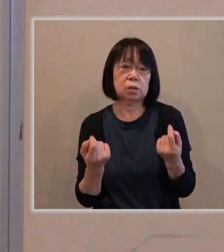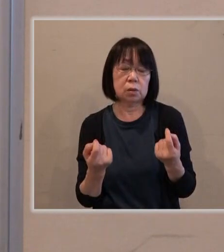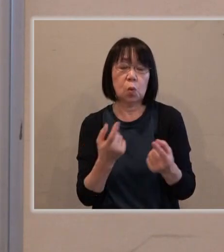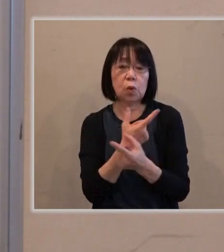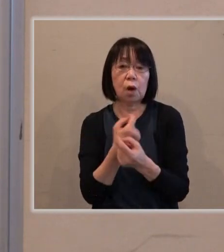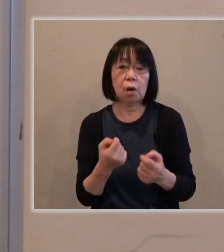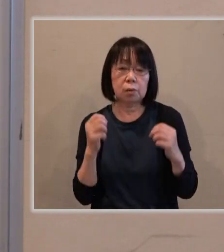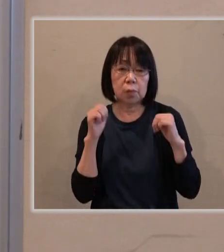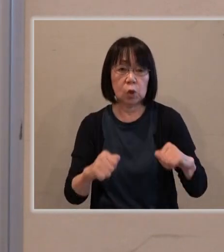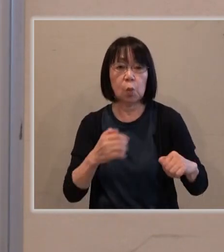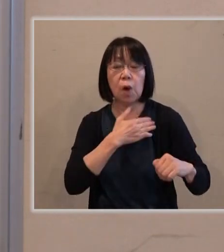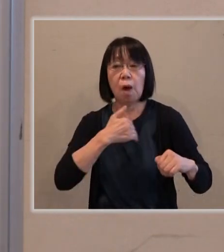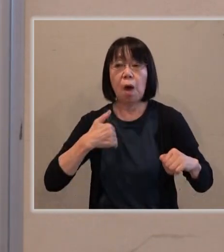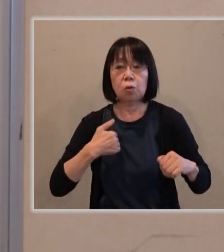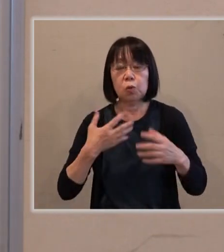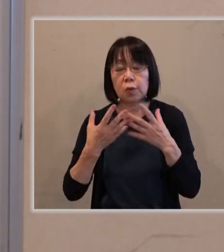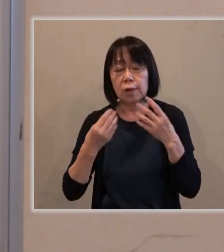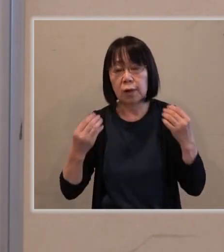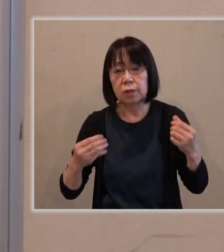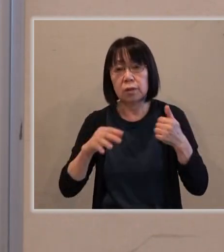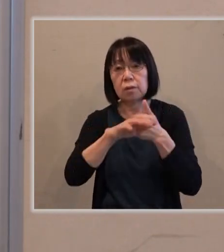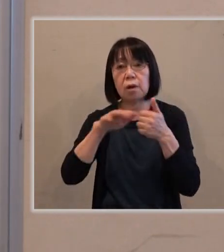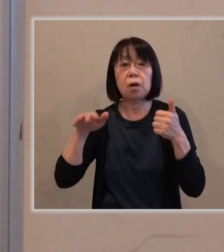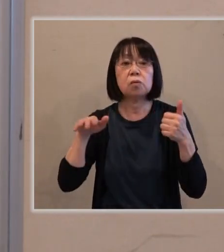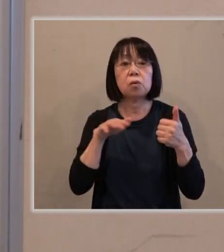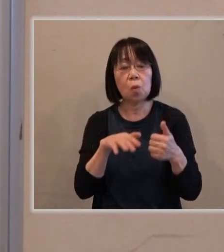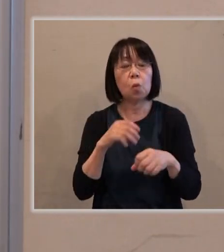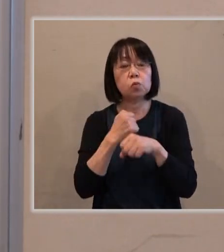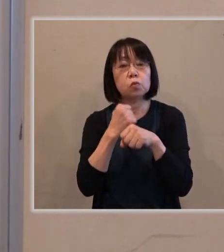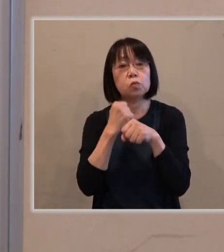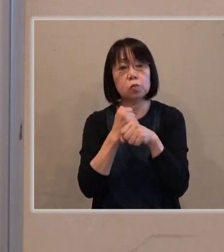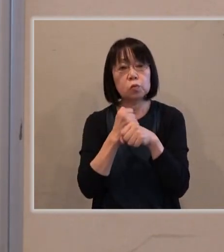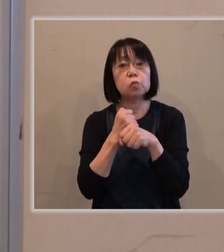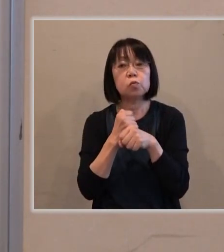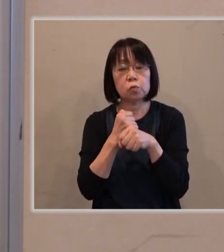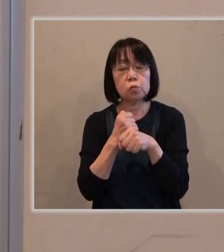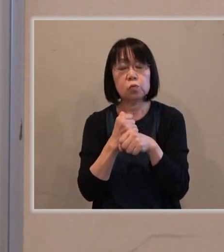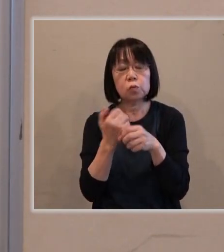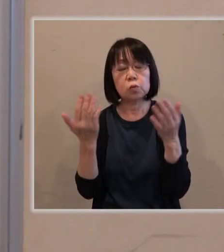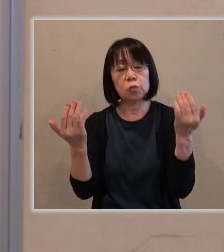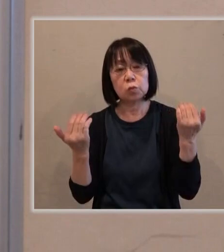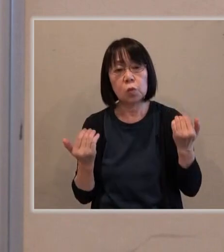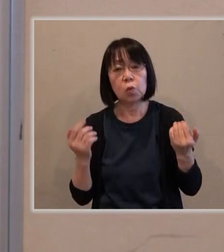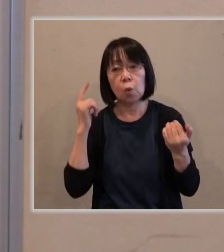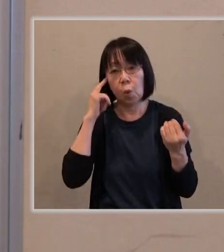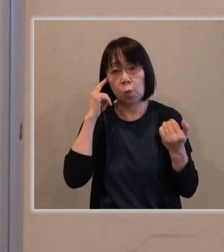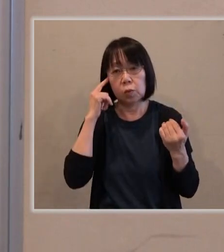ような、そういう優しい環境を作っていかなくてはいけないと思うんですけれども、